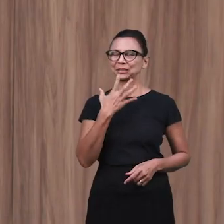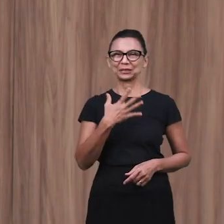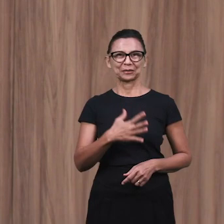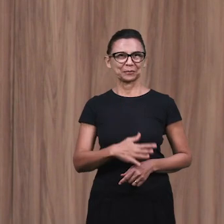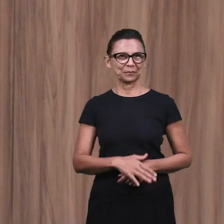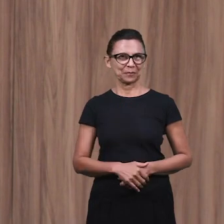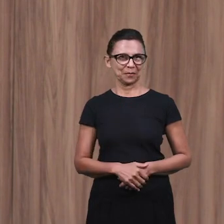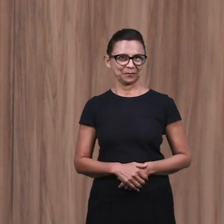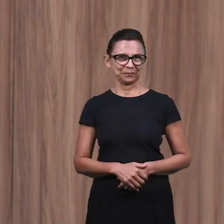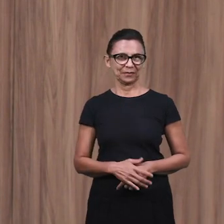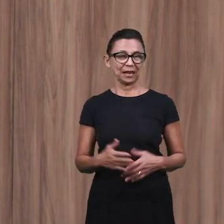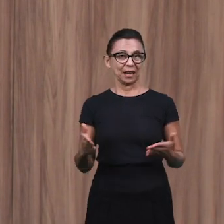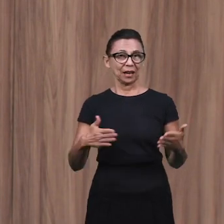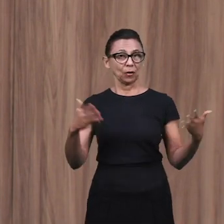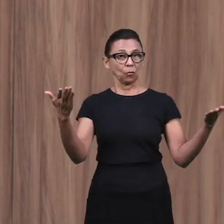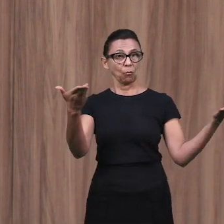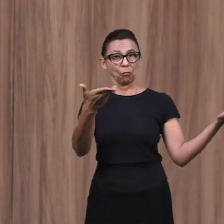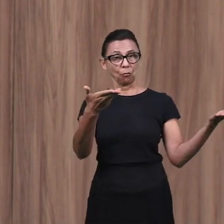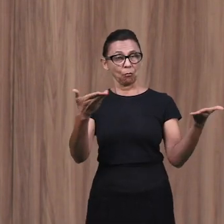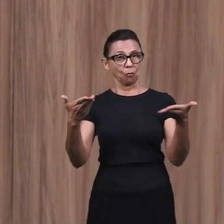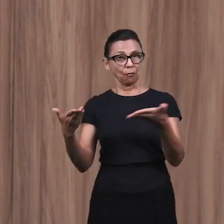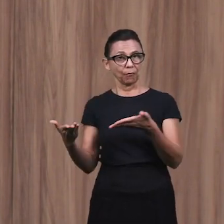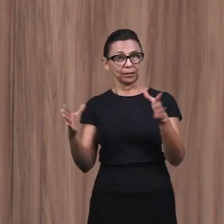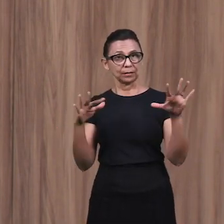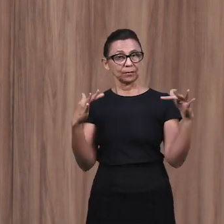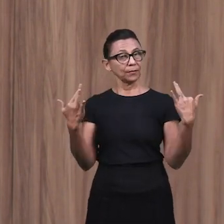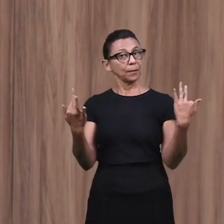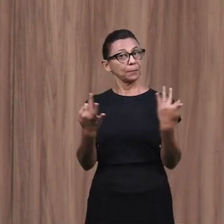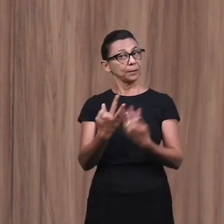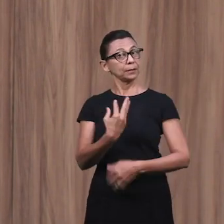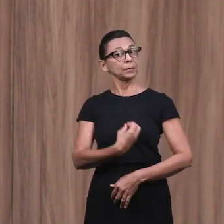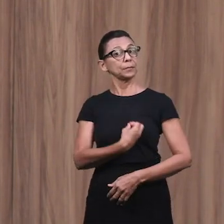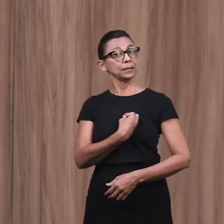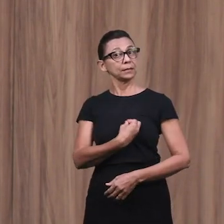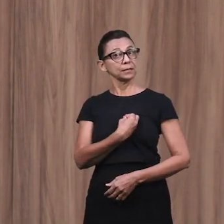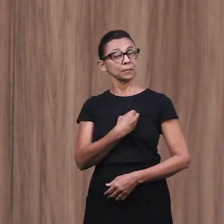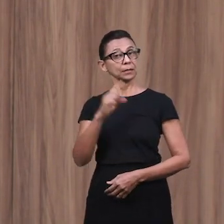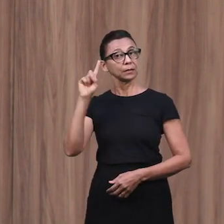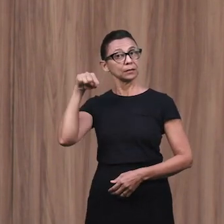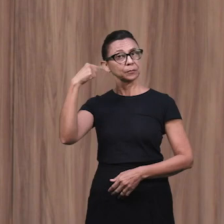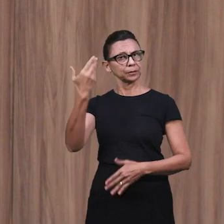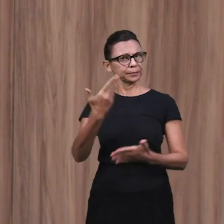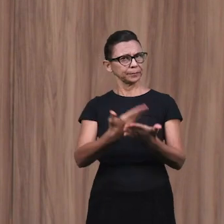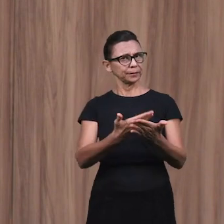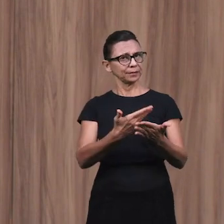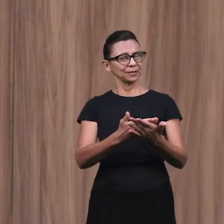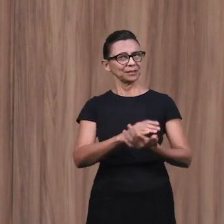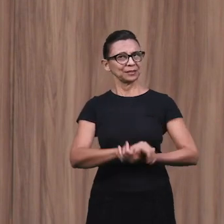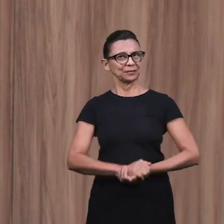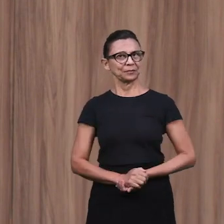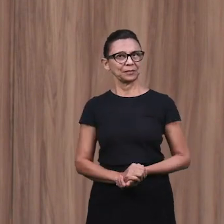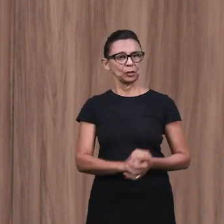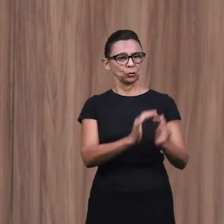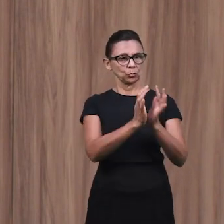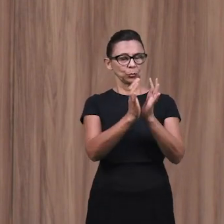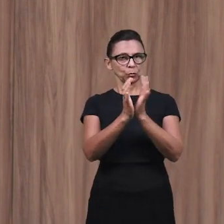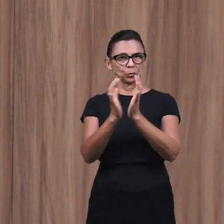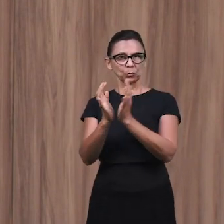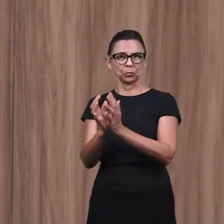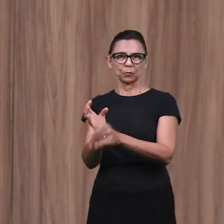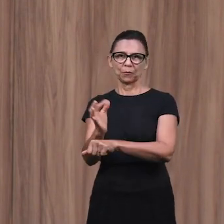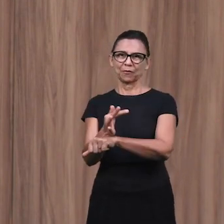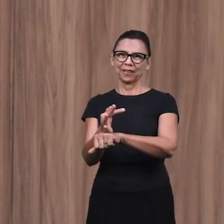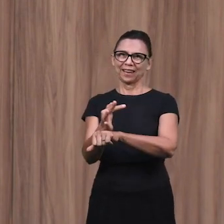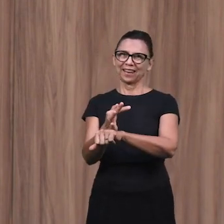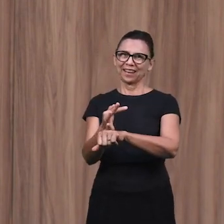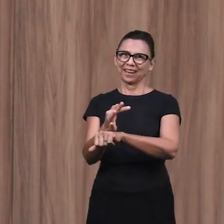Très bien. Maintenant, je vais poser une invitation à toute la famille pour participer à notre prochaine étude. Les classes